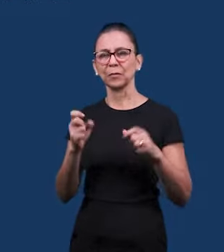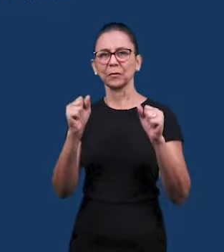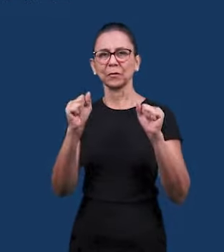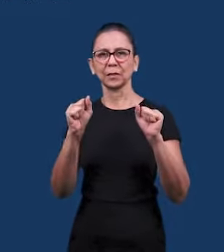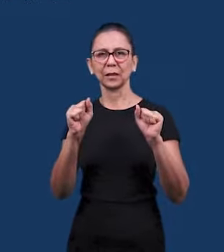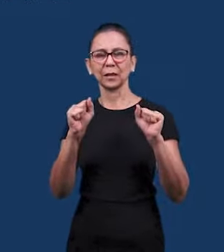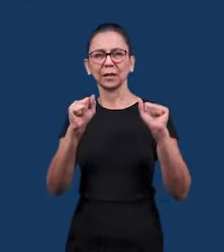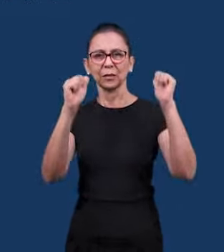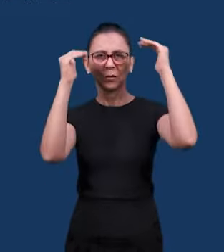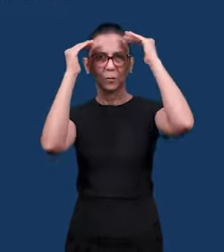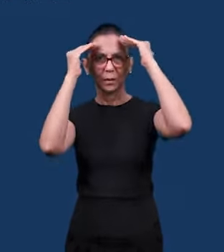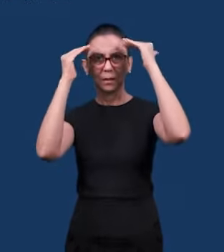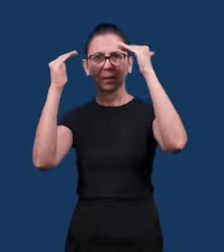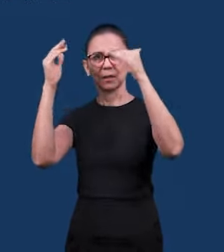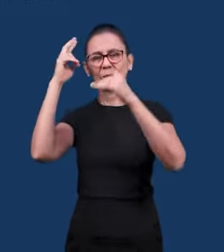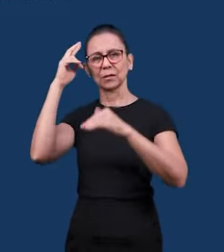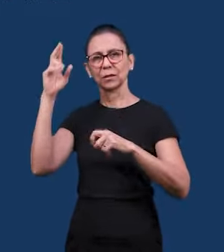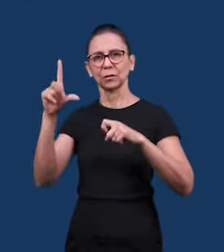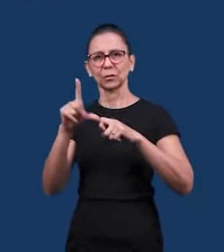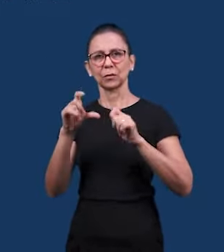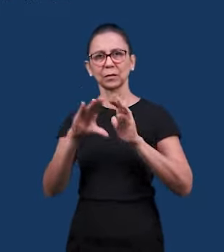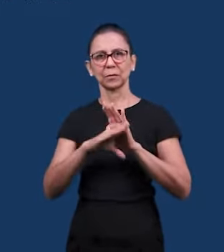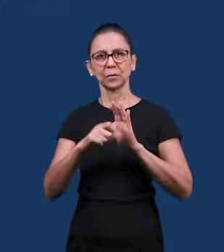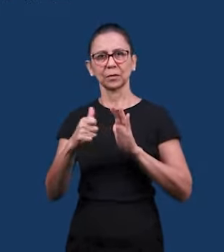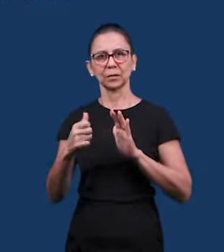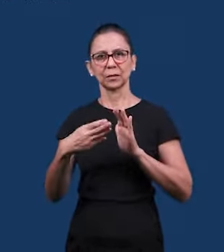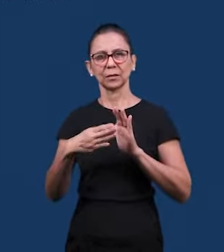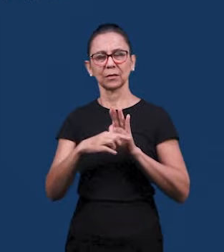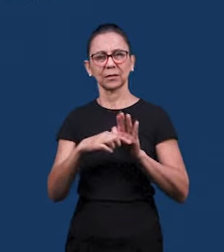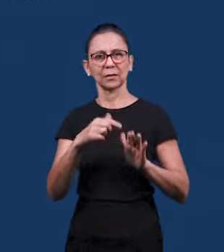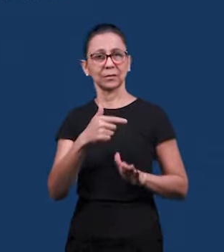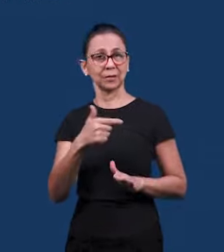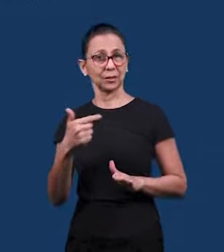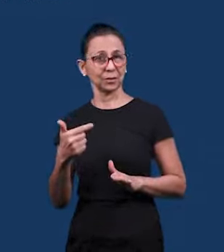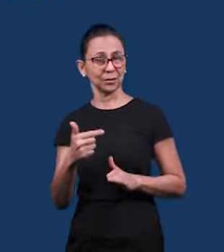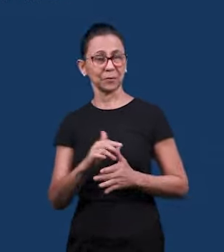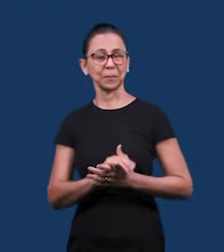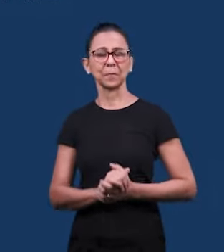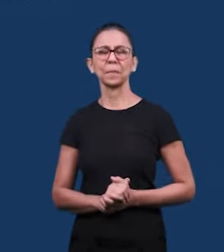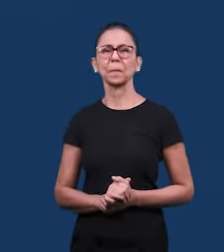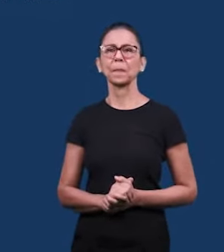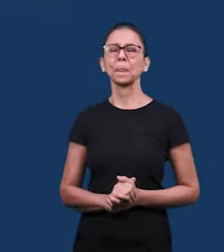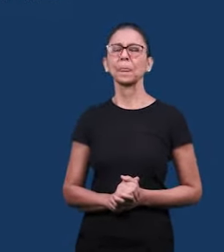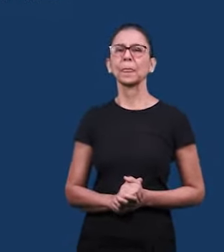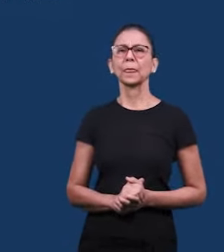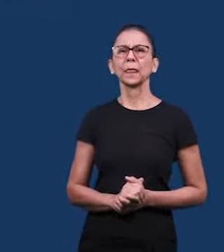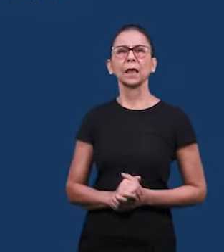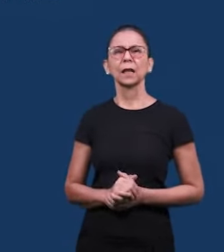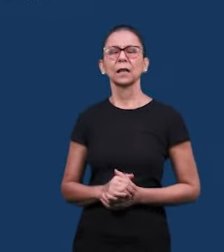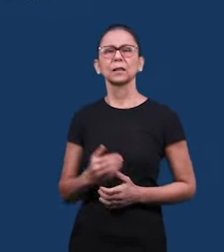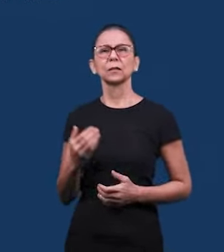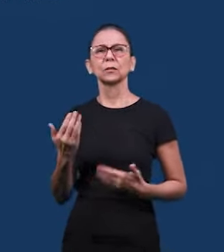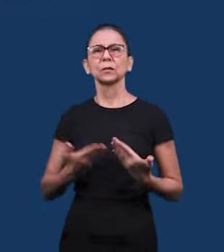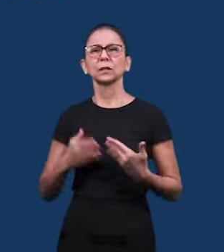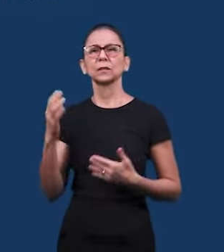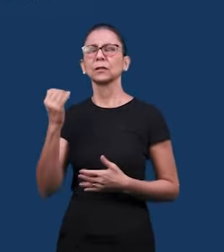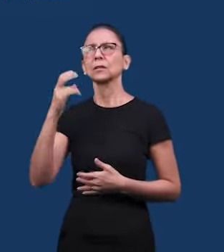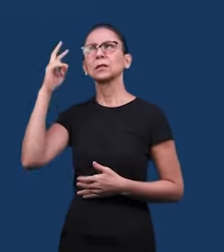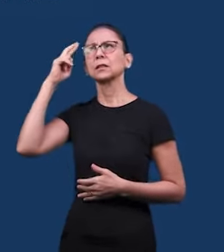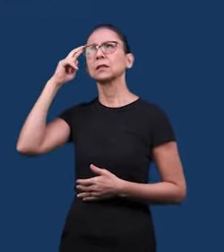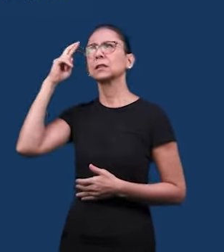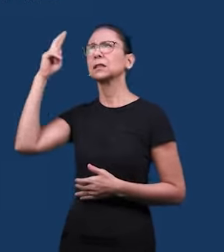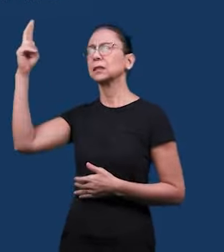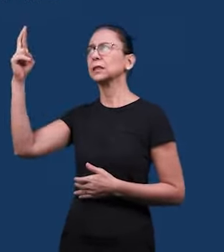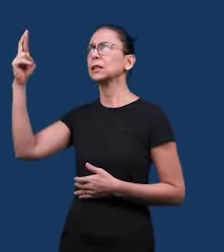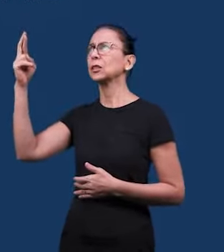Господь повелевает, как написано в Луке 14:22. «И сказал Господин, ну, своему слуга,